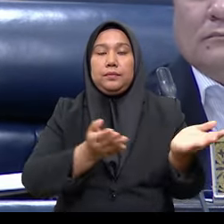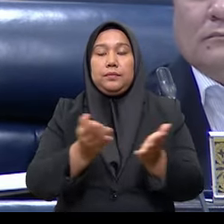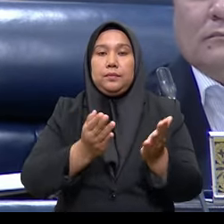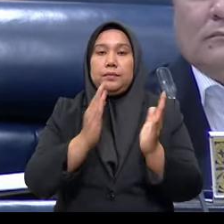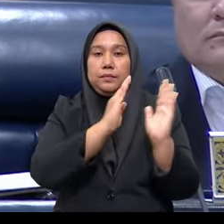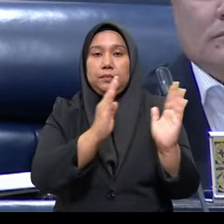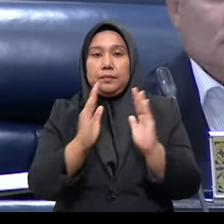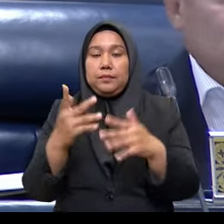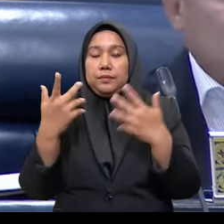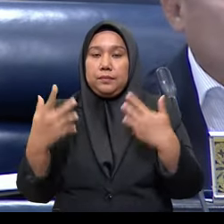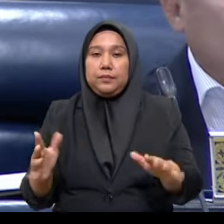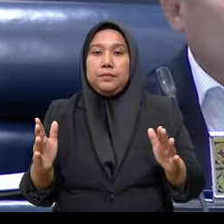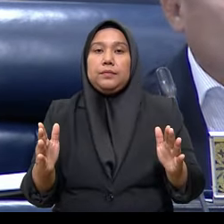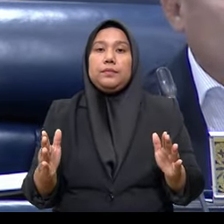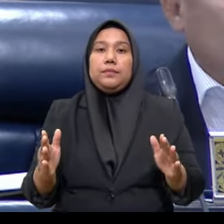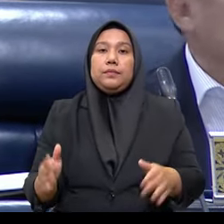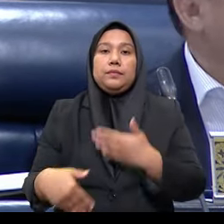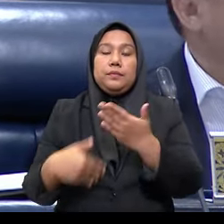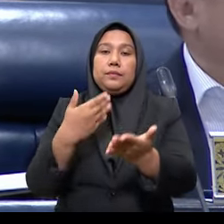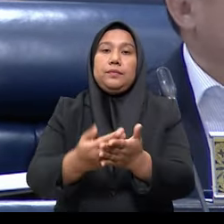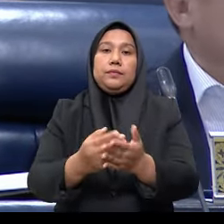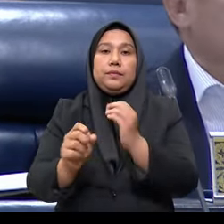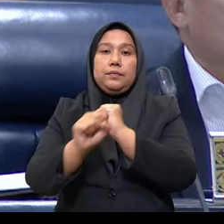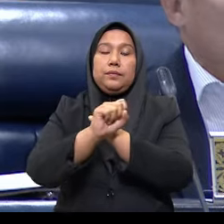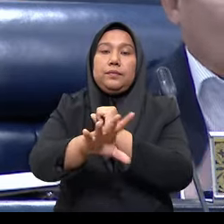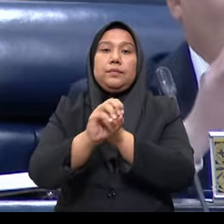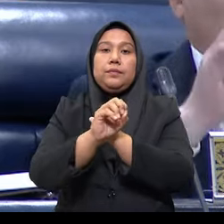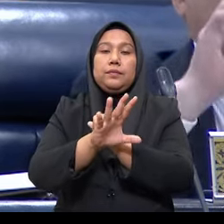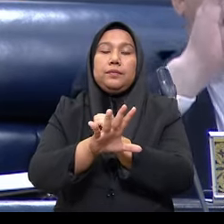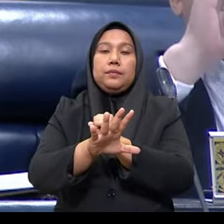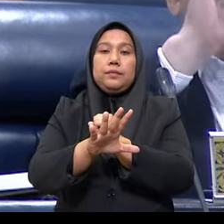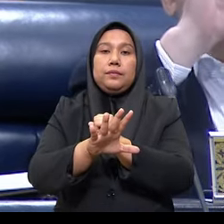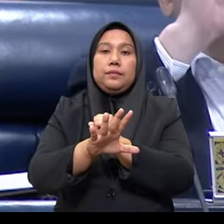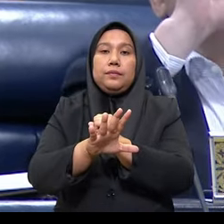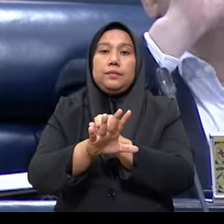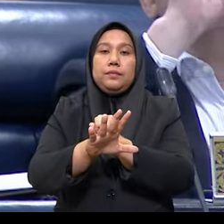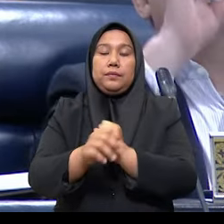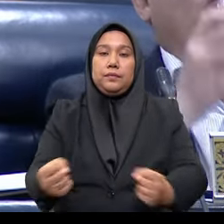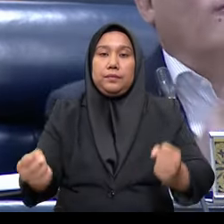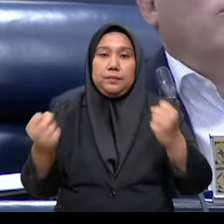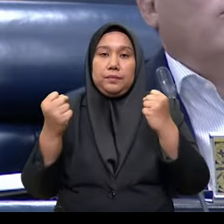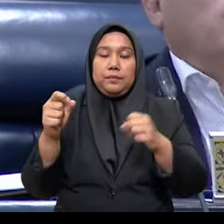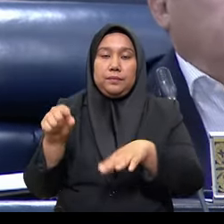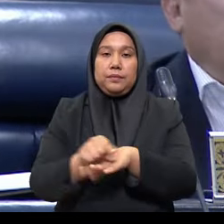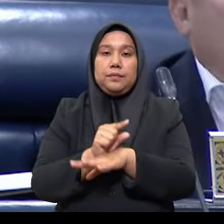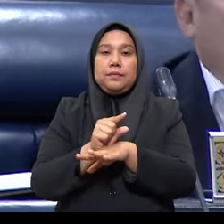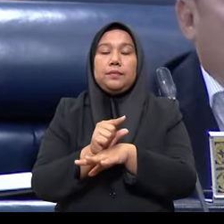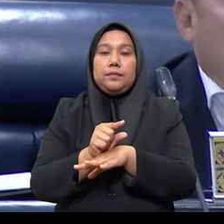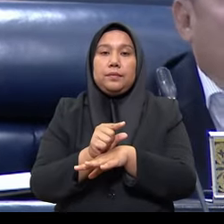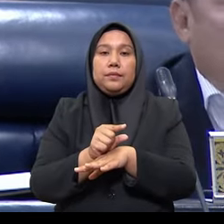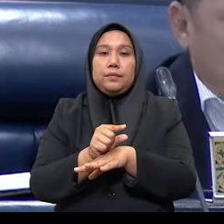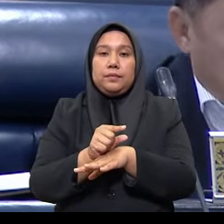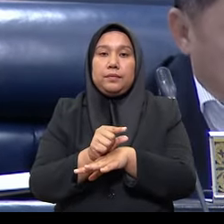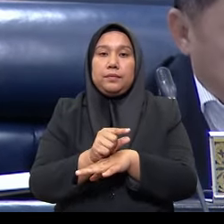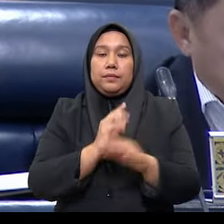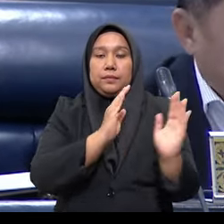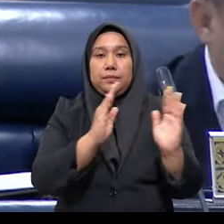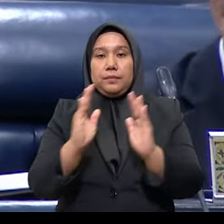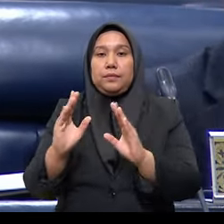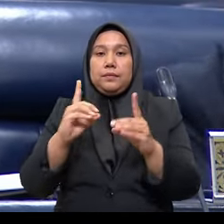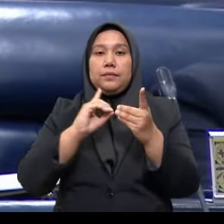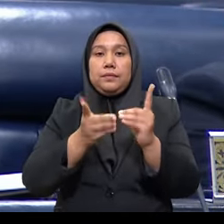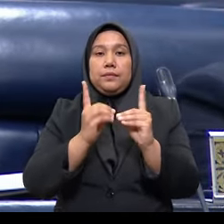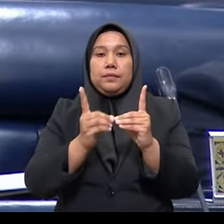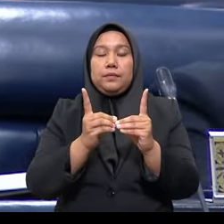telah dijadangkan untuk mempromosikan ataupun memperkasakan penggunaan perpustakaan